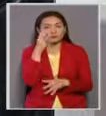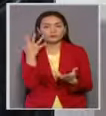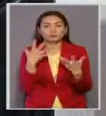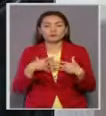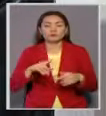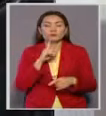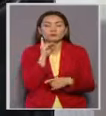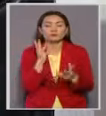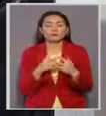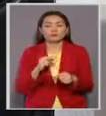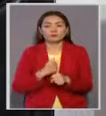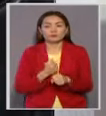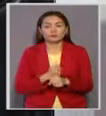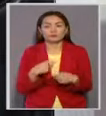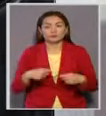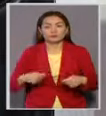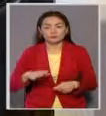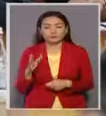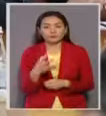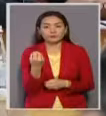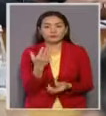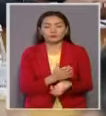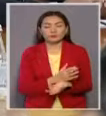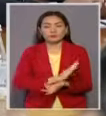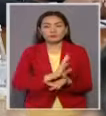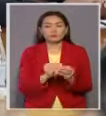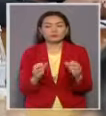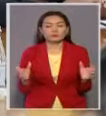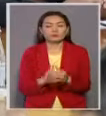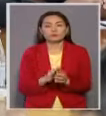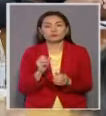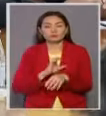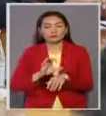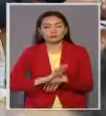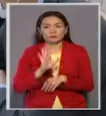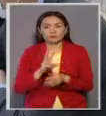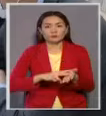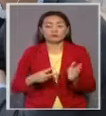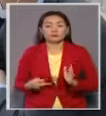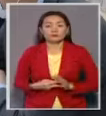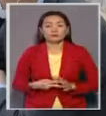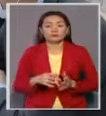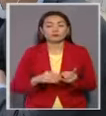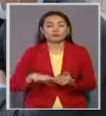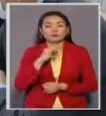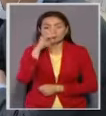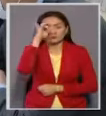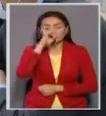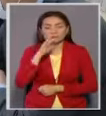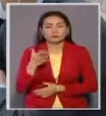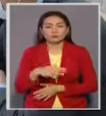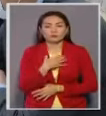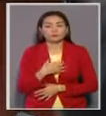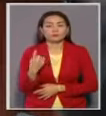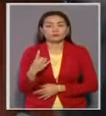современных зеленых технологий в промышленность, а также данные компании, по запуску которых проектов в стране Казахстан остается